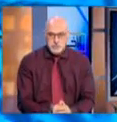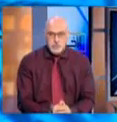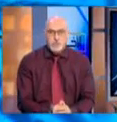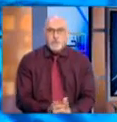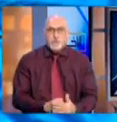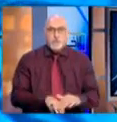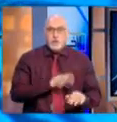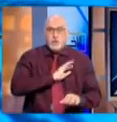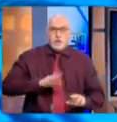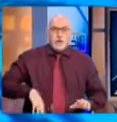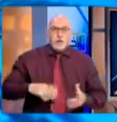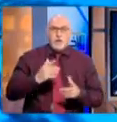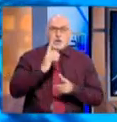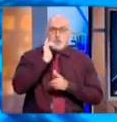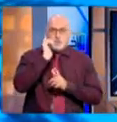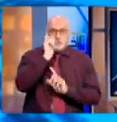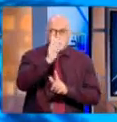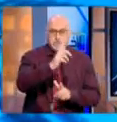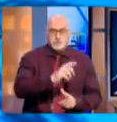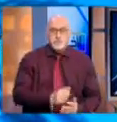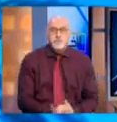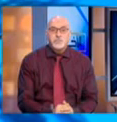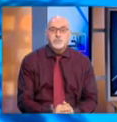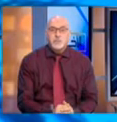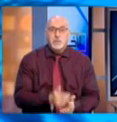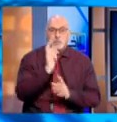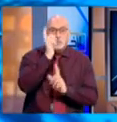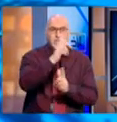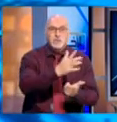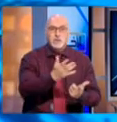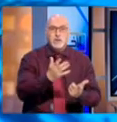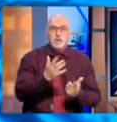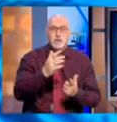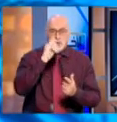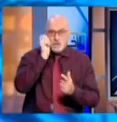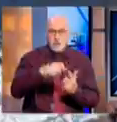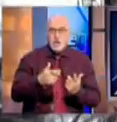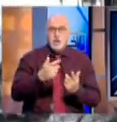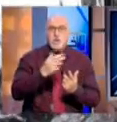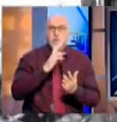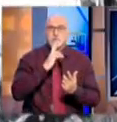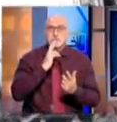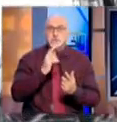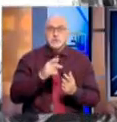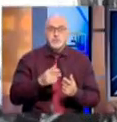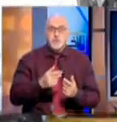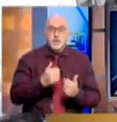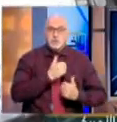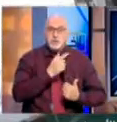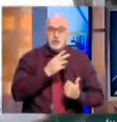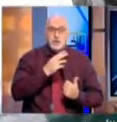في تطورات العملية الدفاعية الروسية بأوكرانيا، تواصل استسلام الجنود الأوكرانيين من داخل